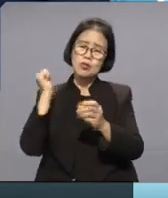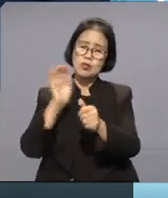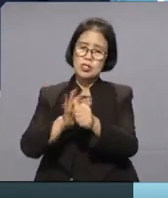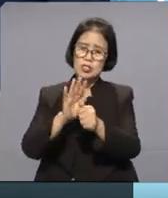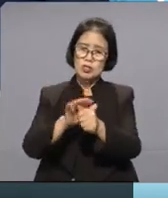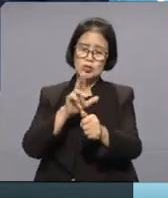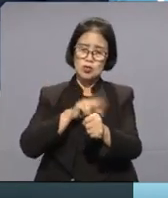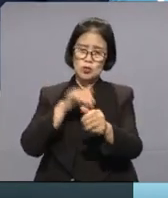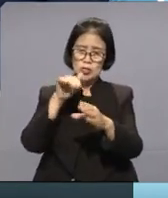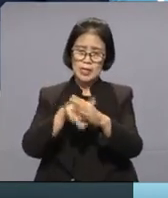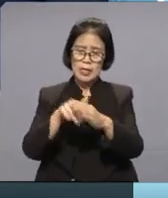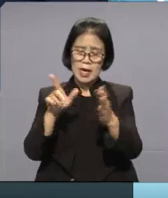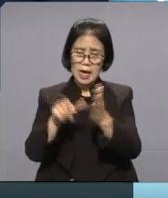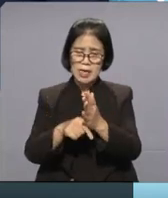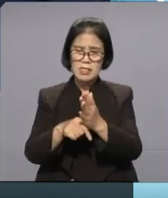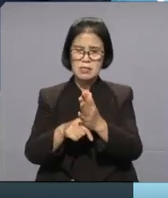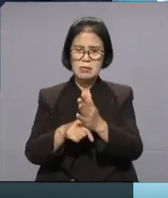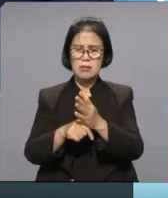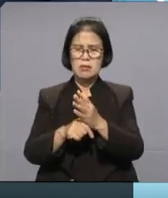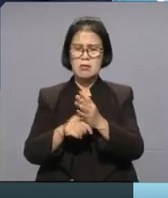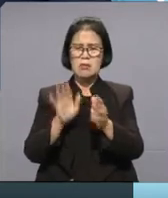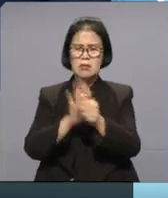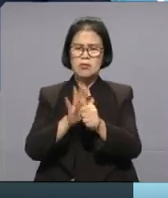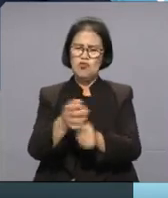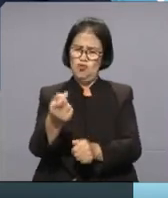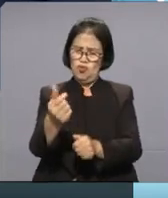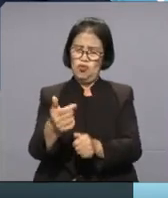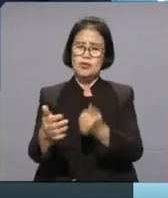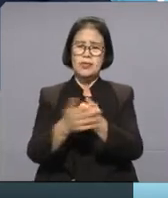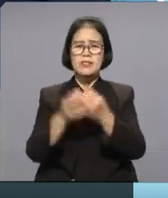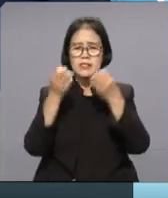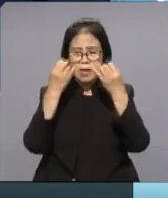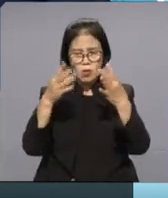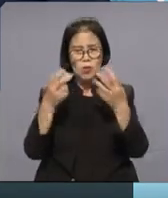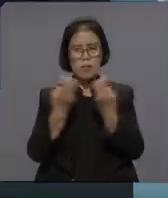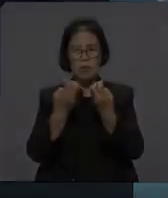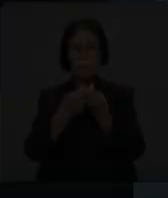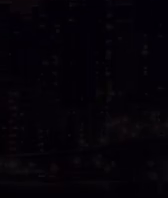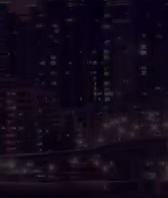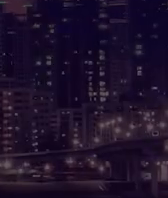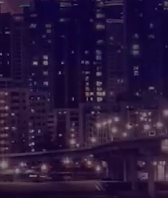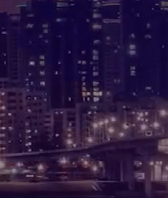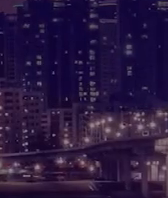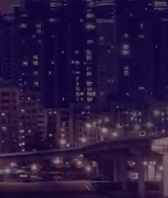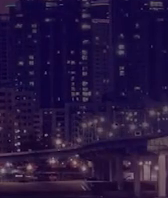총선 때까지도 20, 30%대 머물러 있게 되면 예. 그때는 새로운 어떤 모색을 할 가능성도 있다고 봅니다.